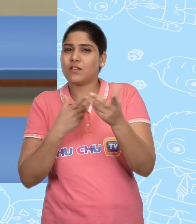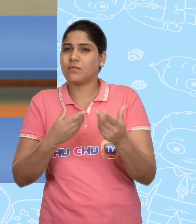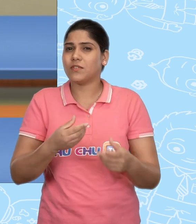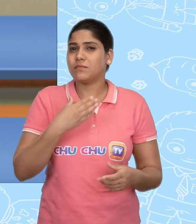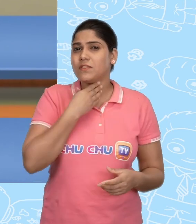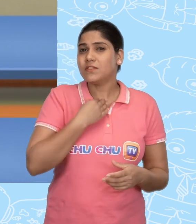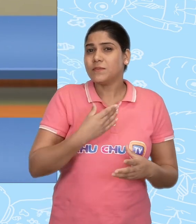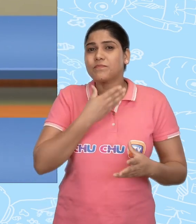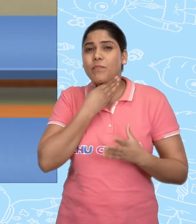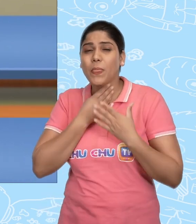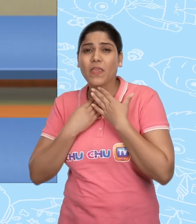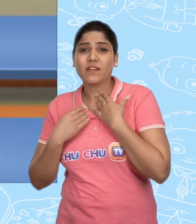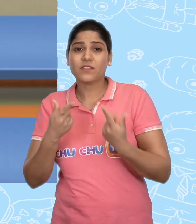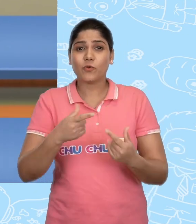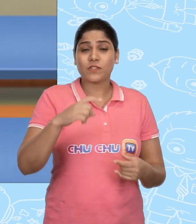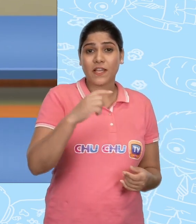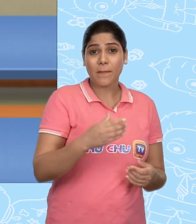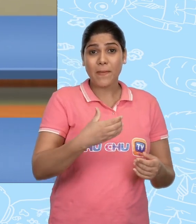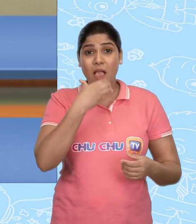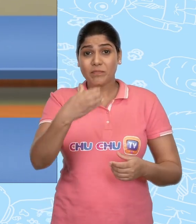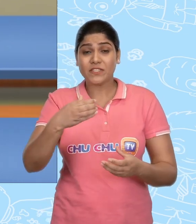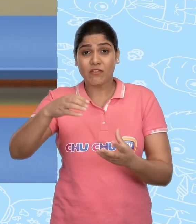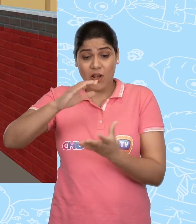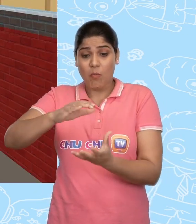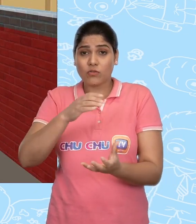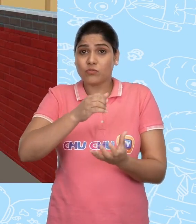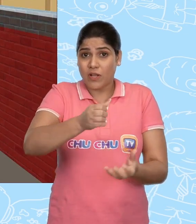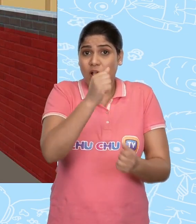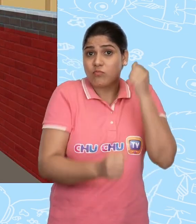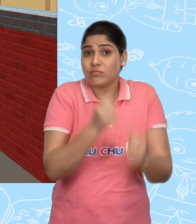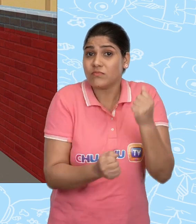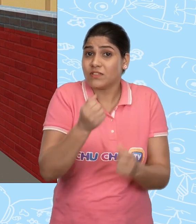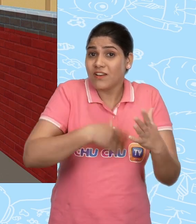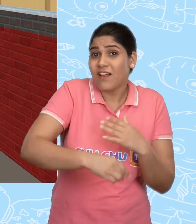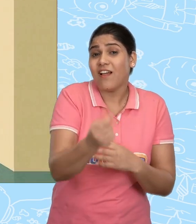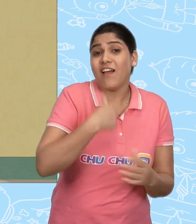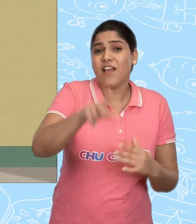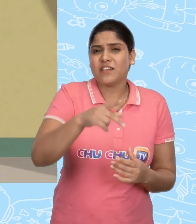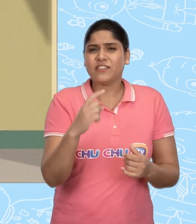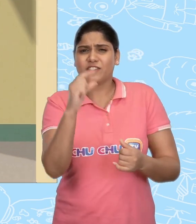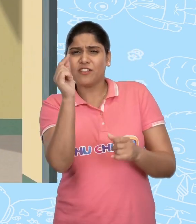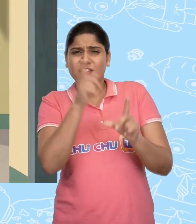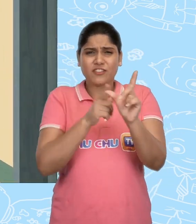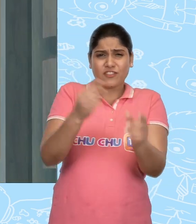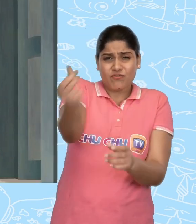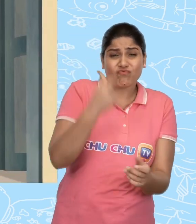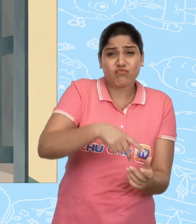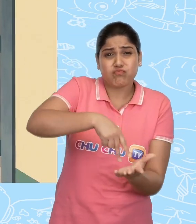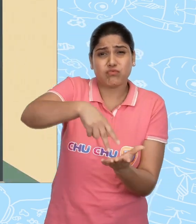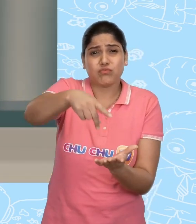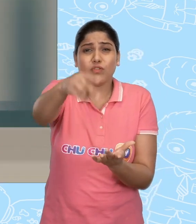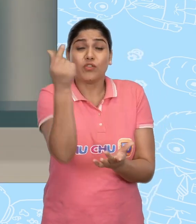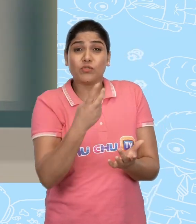में लालच आ गया था और उसने पिज्जा वाला लंच बॉक्स उठाया और भागना शुरू कर दिया। कसली इतनी तेजी से भाग रहा